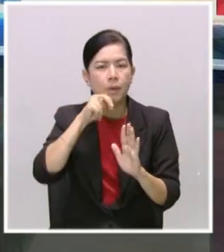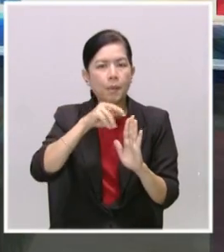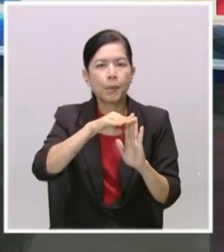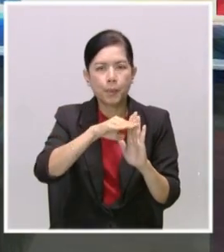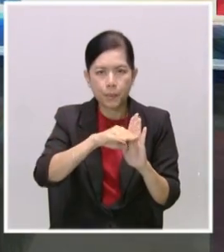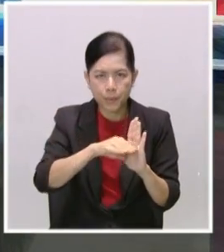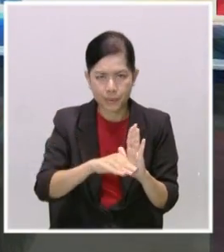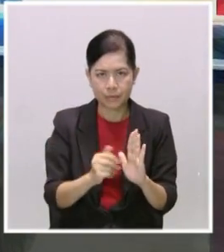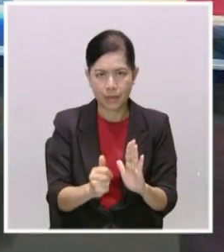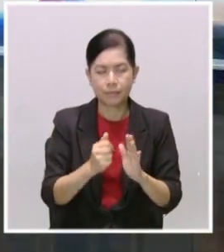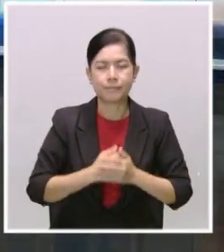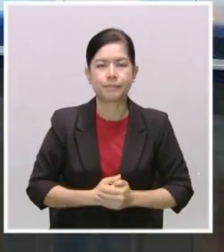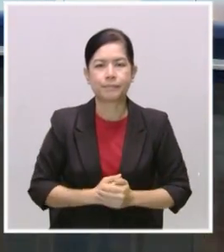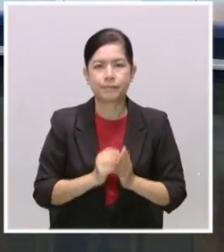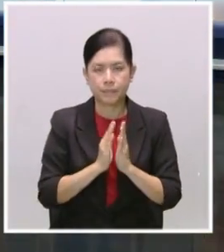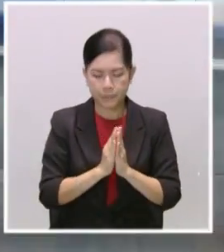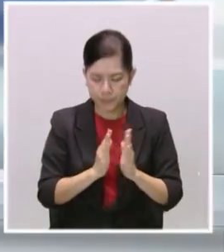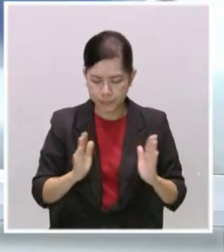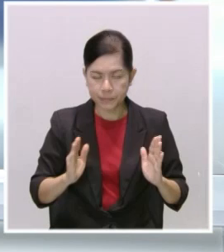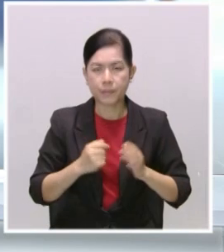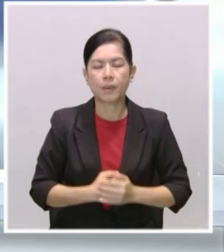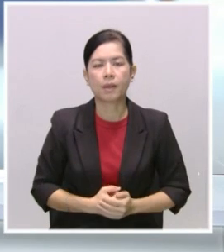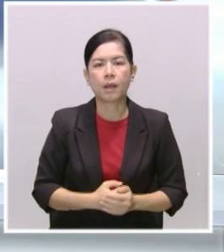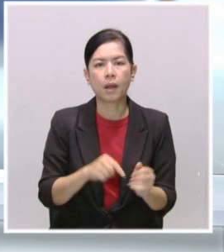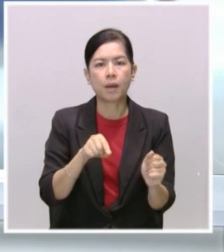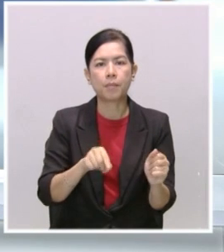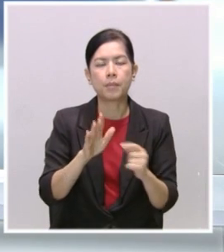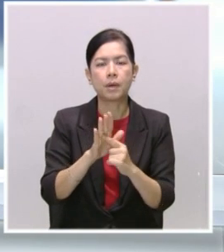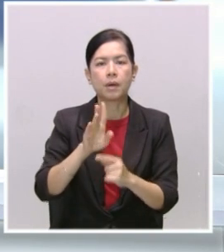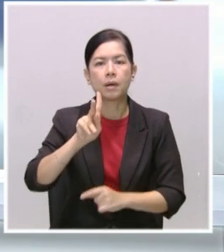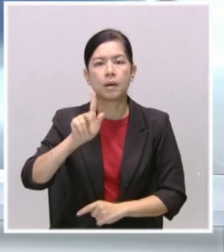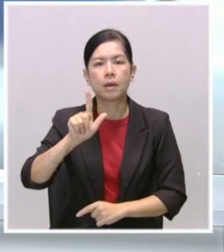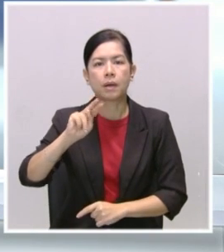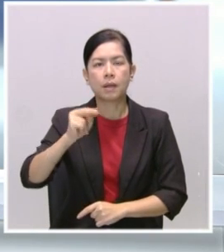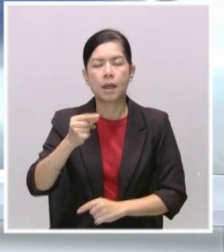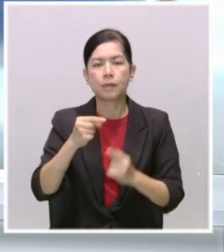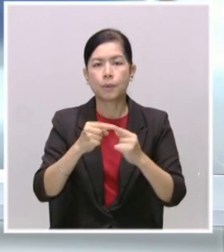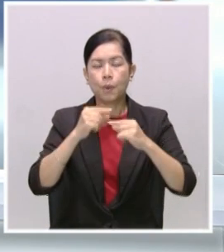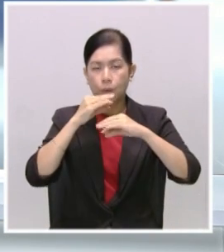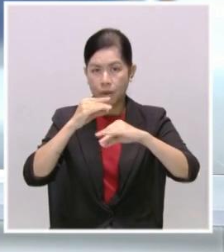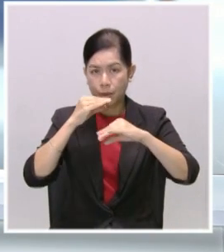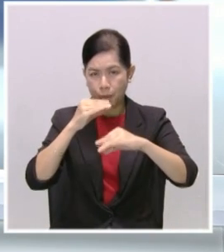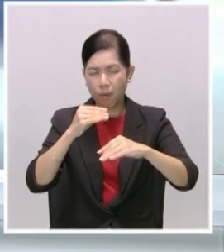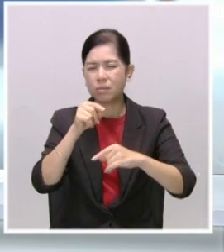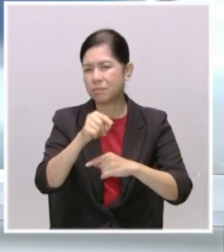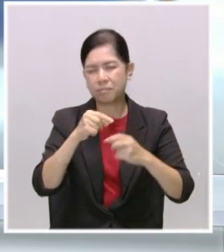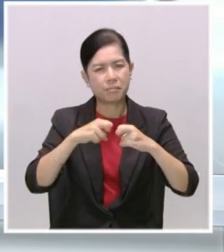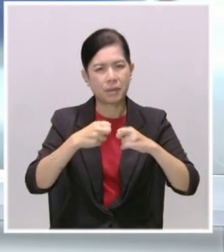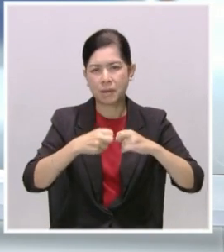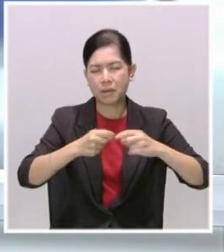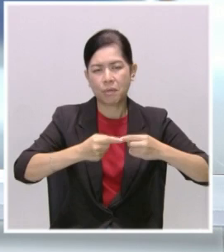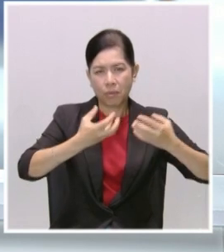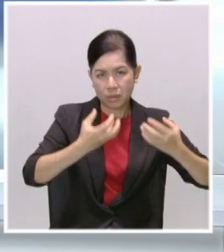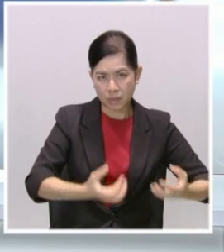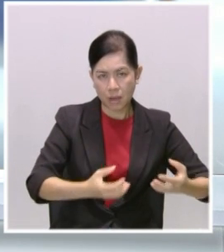ติครับ ขอบคุณคุณณัฐพลค่ะรายงานมาจากอำเภอแกลงจังหวัดระยองนะคะก็เป็นหนึ่งในจังหวัดพื้นที่ภาคตะวันออกที่ได้รับผลกระทบ